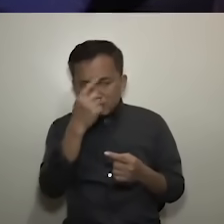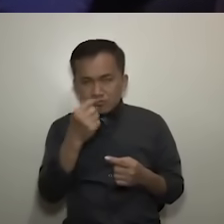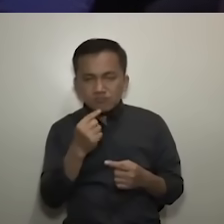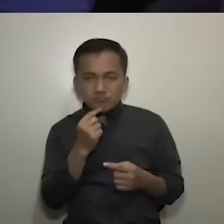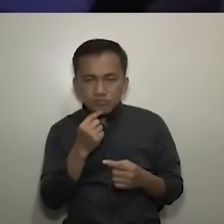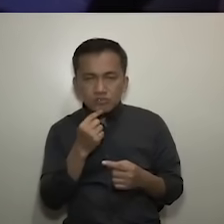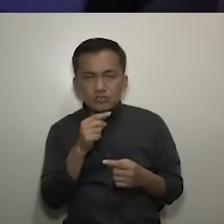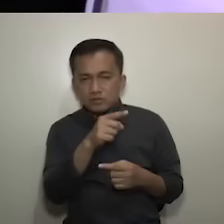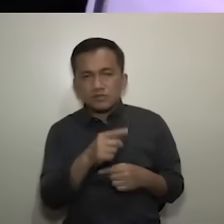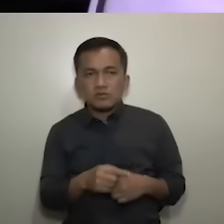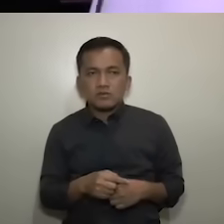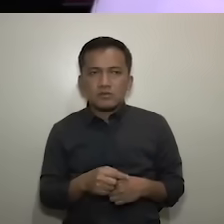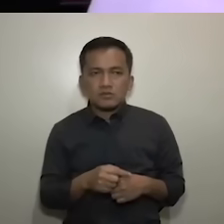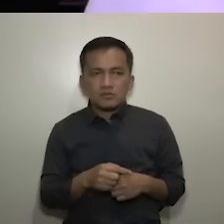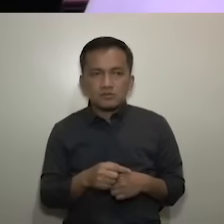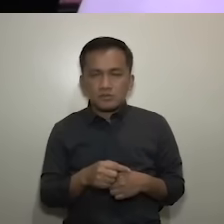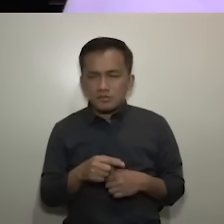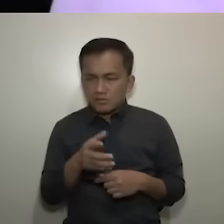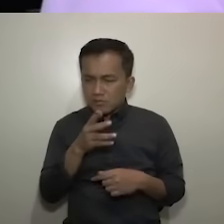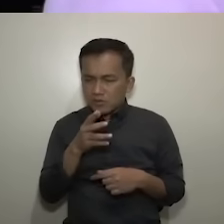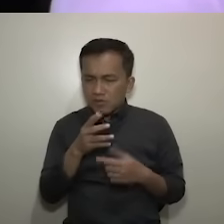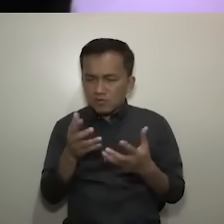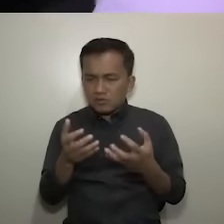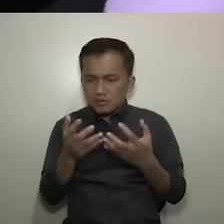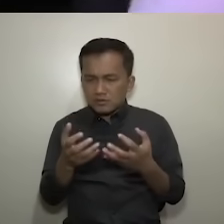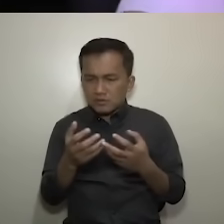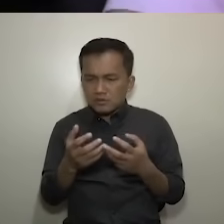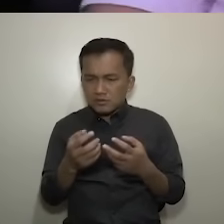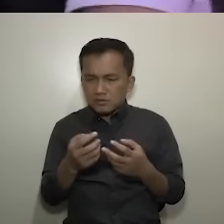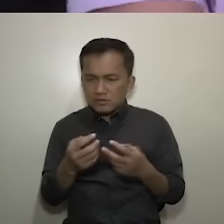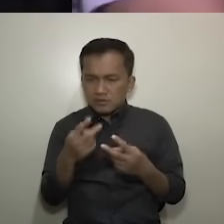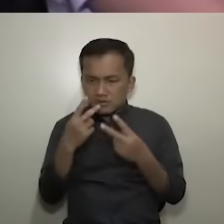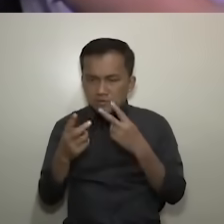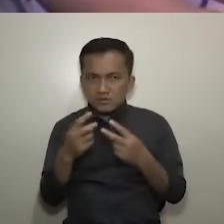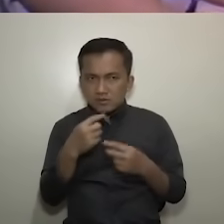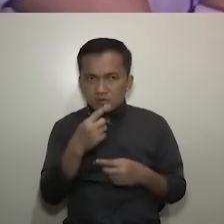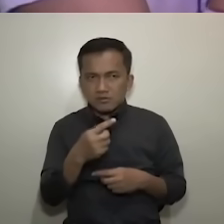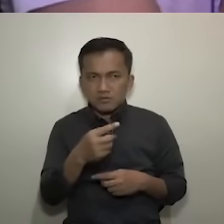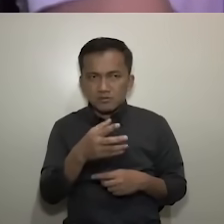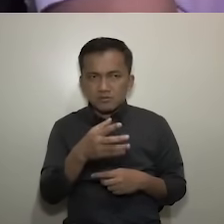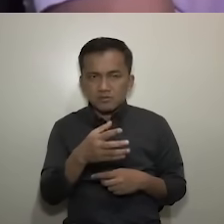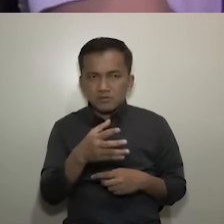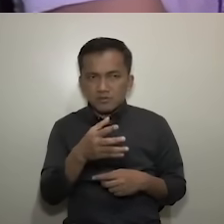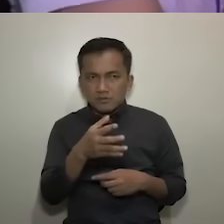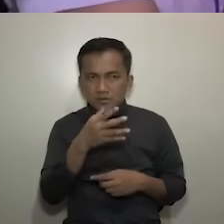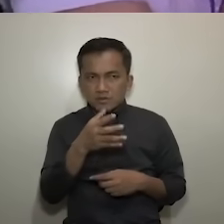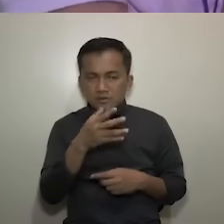miss him. See? Mommy, I want to see don't my mommy.